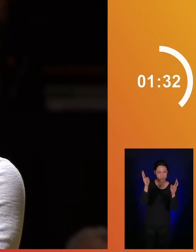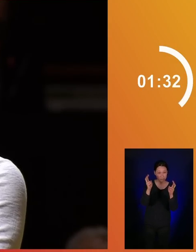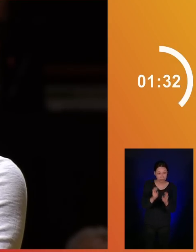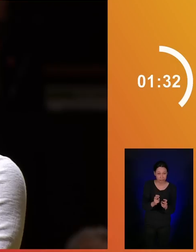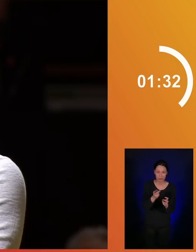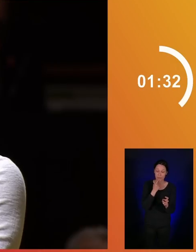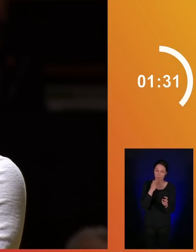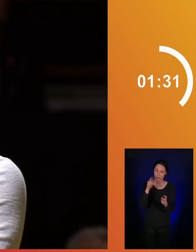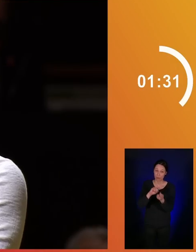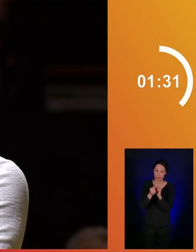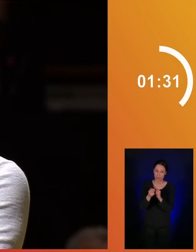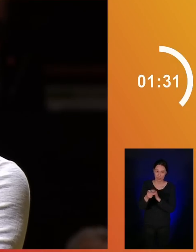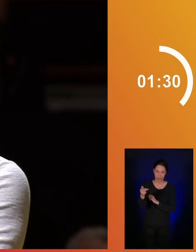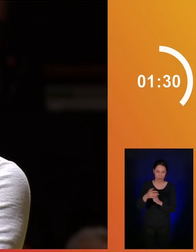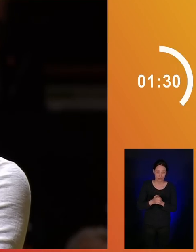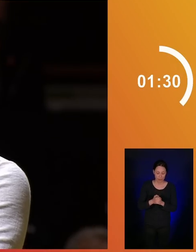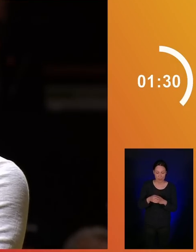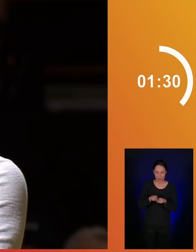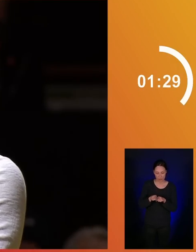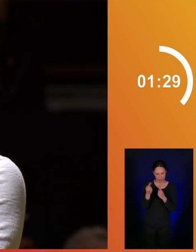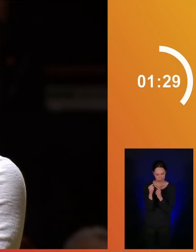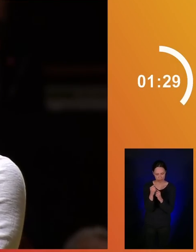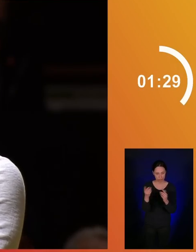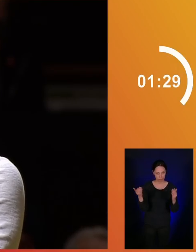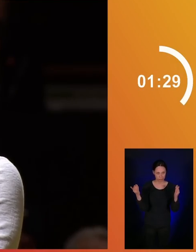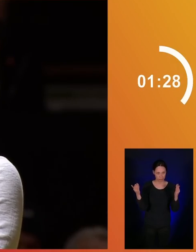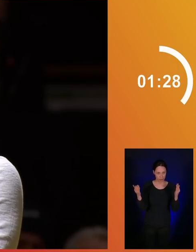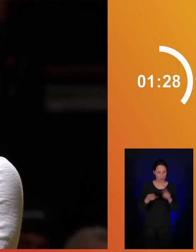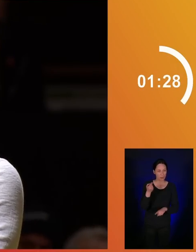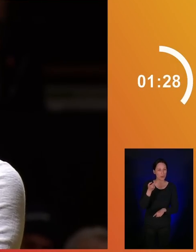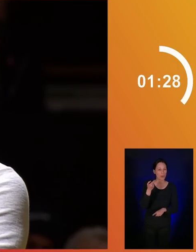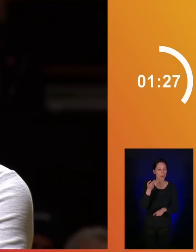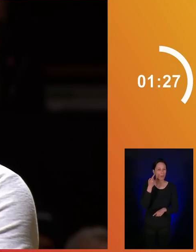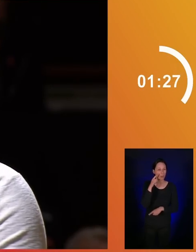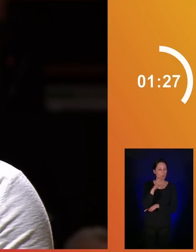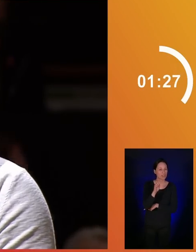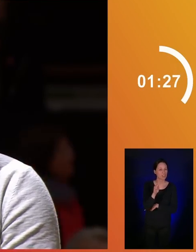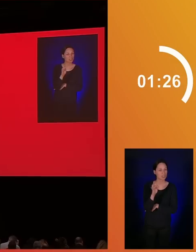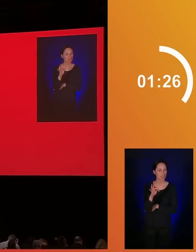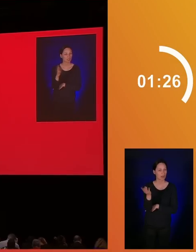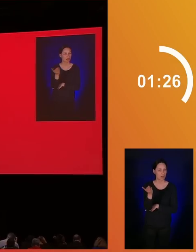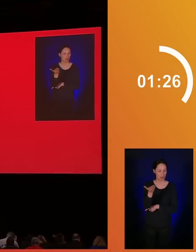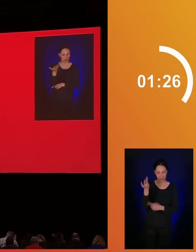mener, et celle qui est fondamentale pour la CGT, c'est la lutte contre le capitalisme.